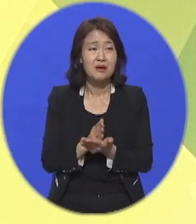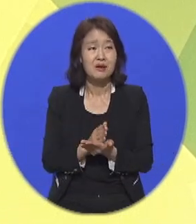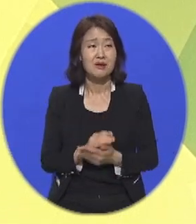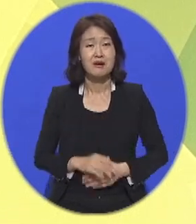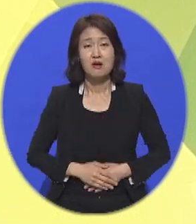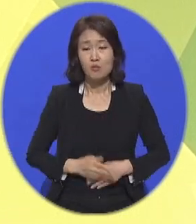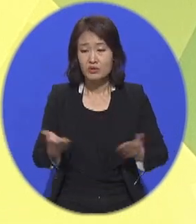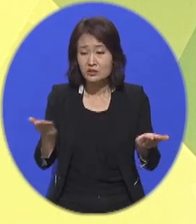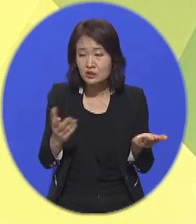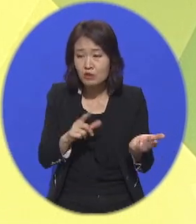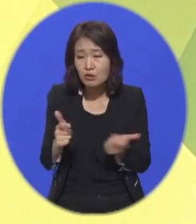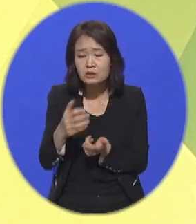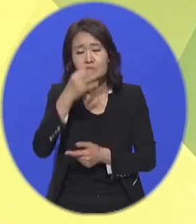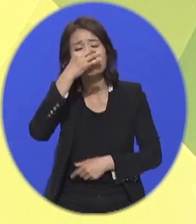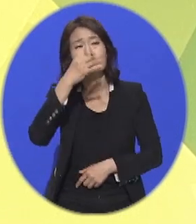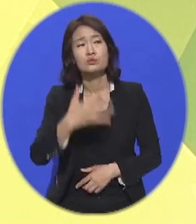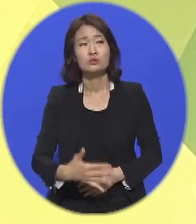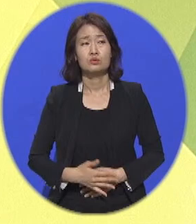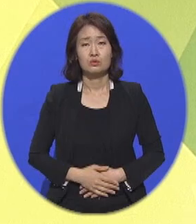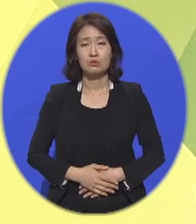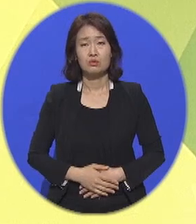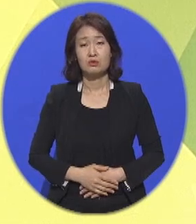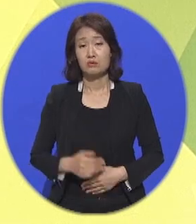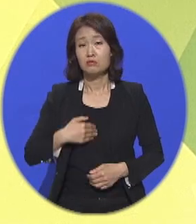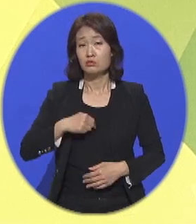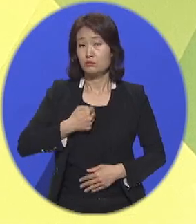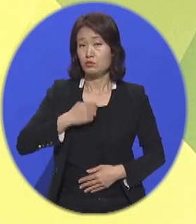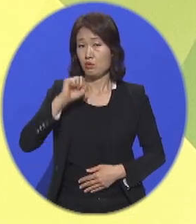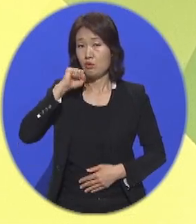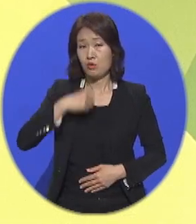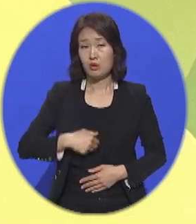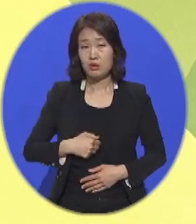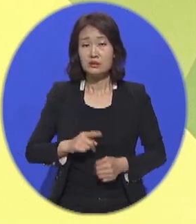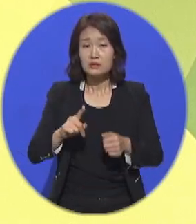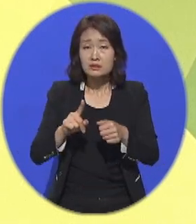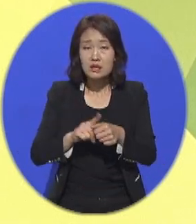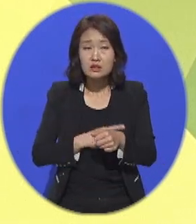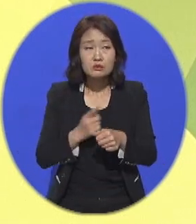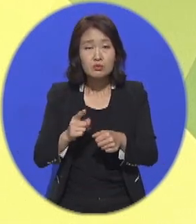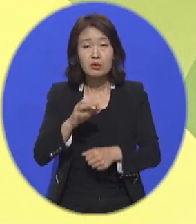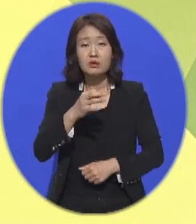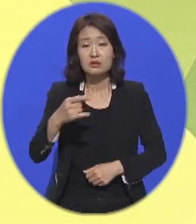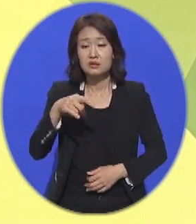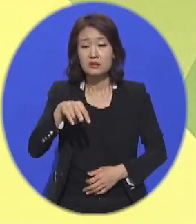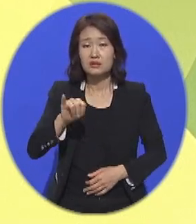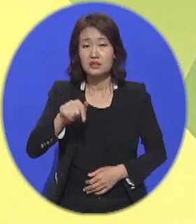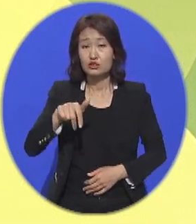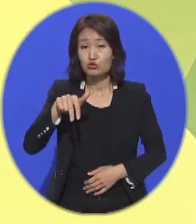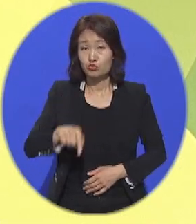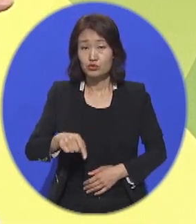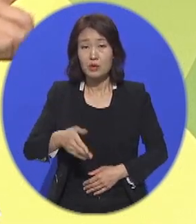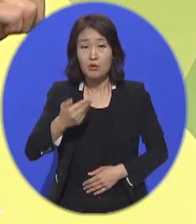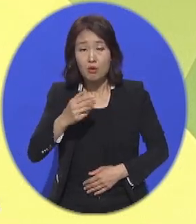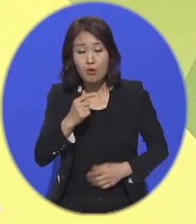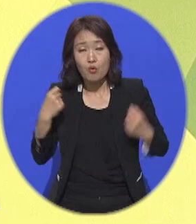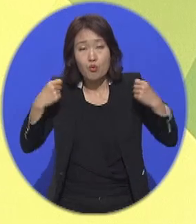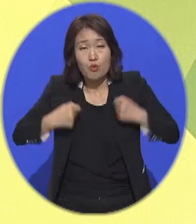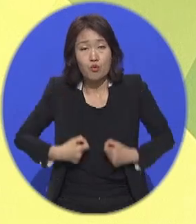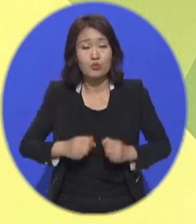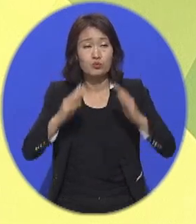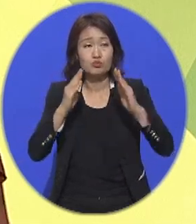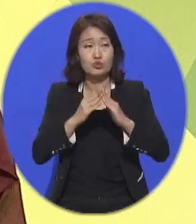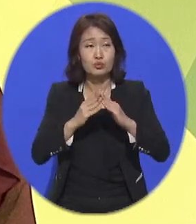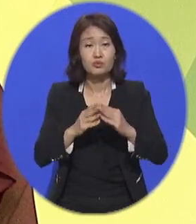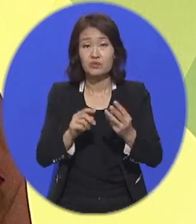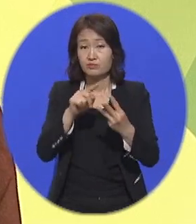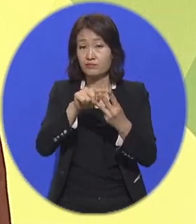정사를 뭐 진행할 수 없습니다. 우리 본능으로 되지 않습니다. 생존적 본능은 의식주와 해결이 됩니다. 여러분은 의식주